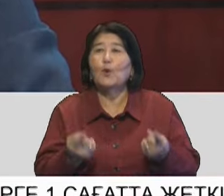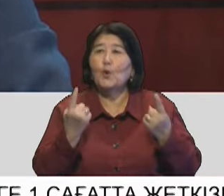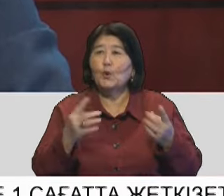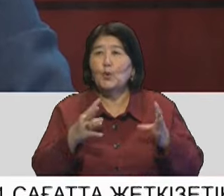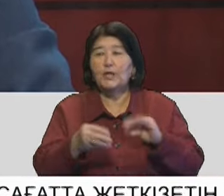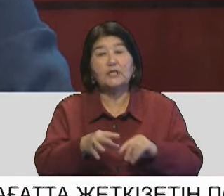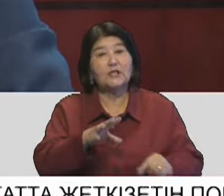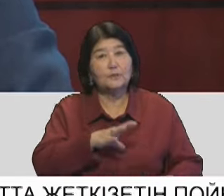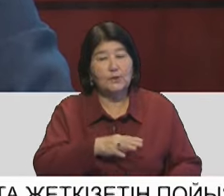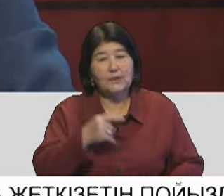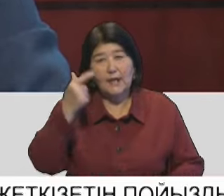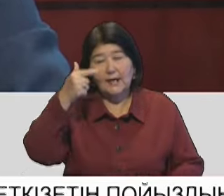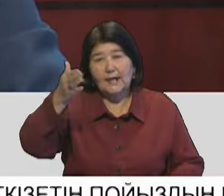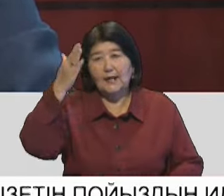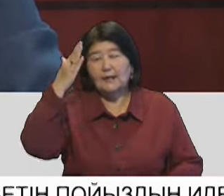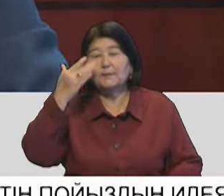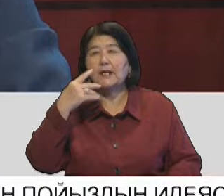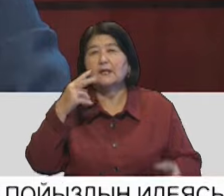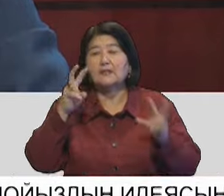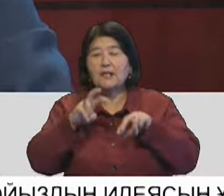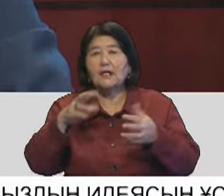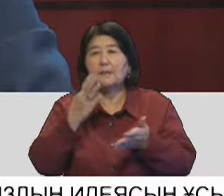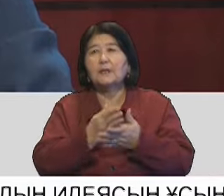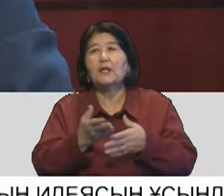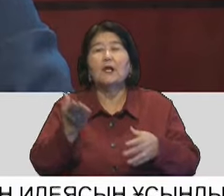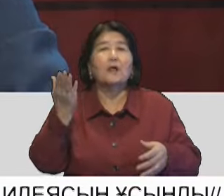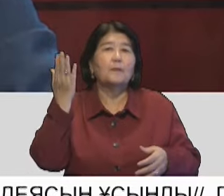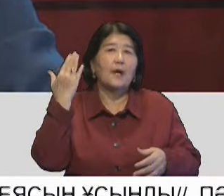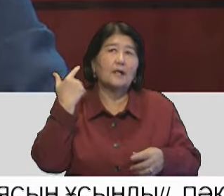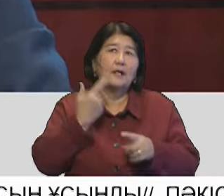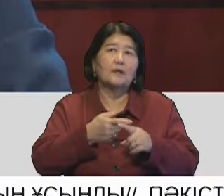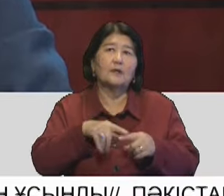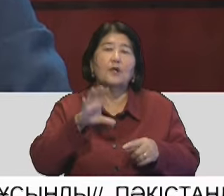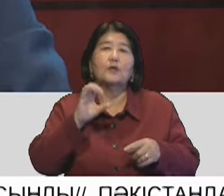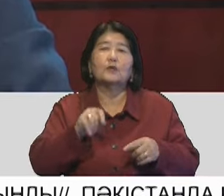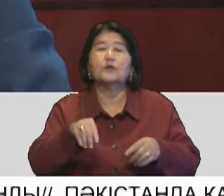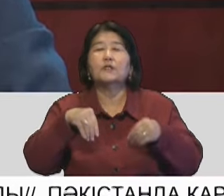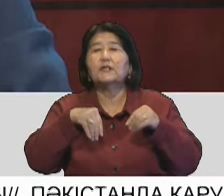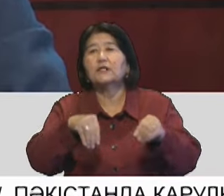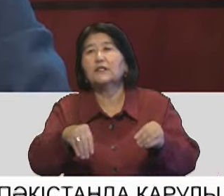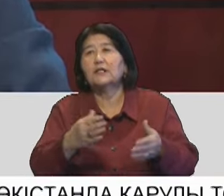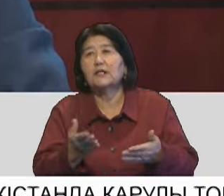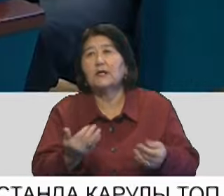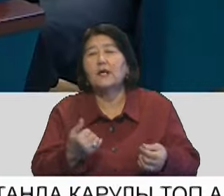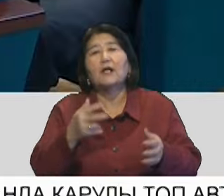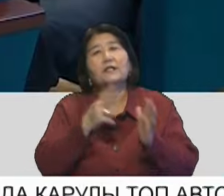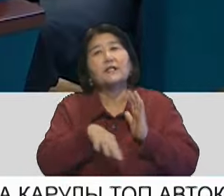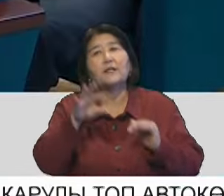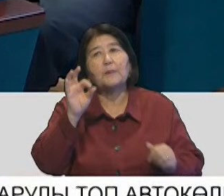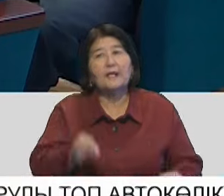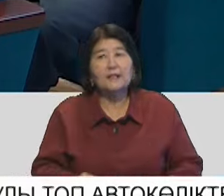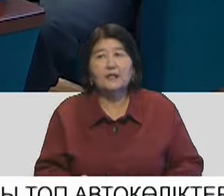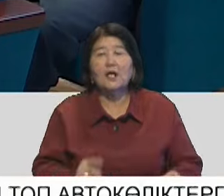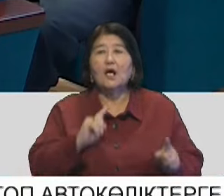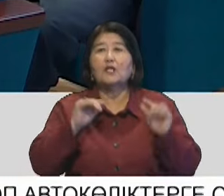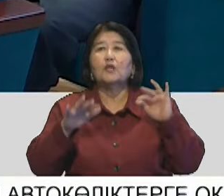болды. Ғылыммен сараптай келсек, қай автордың болсын жаңа сорттар ондай көлемде келген жоқ 80%.